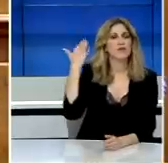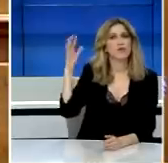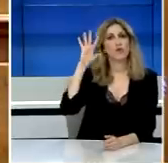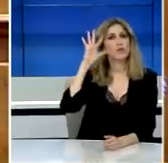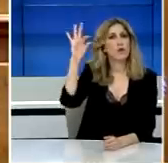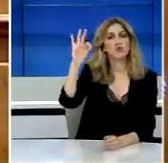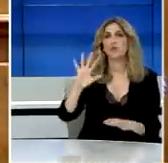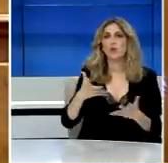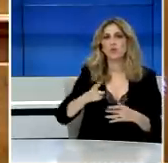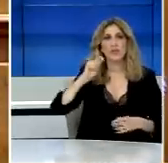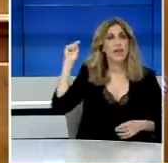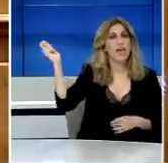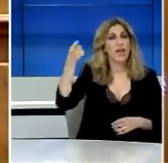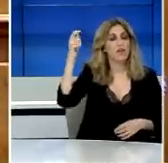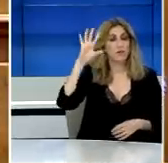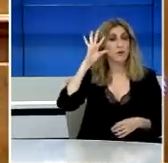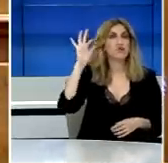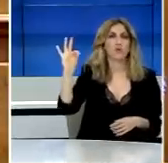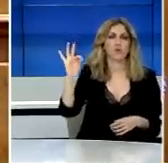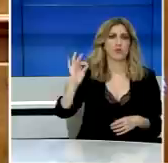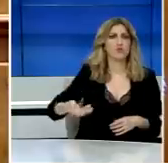εθνικός, γιατί είχαμε